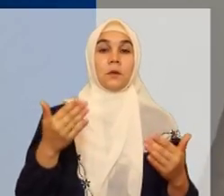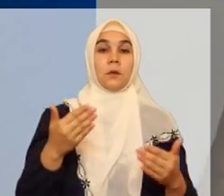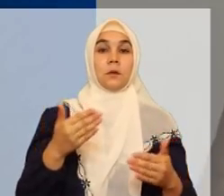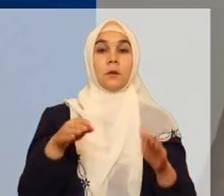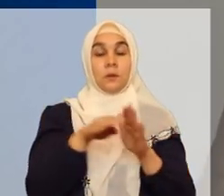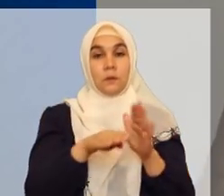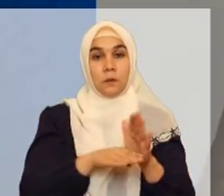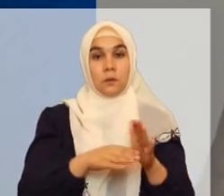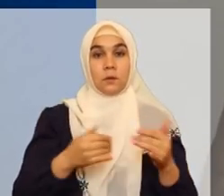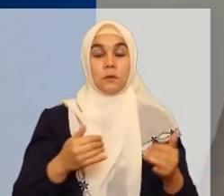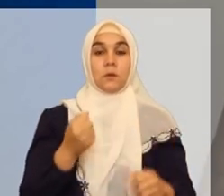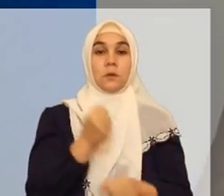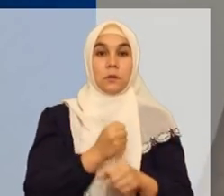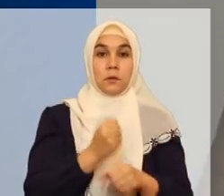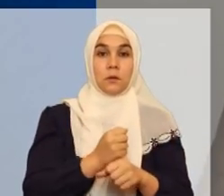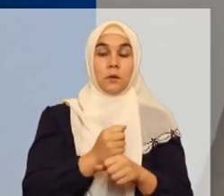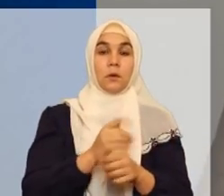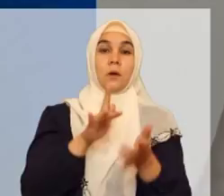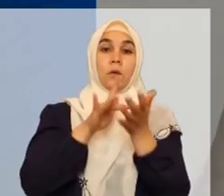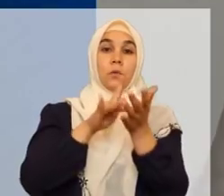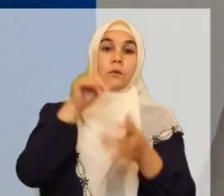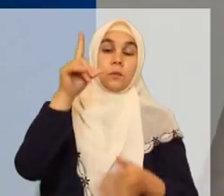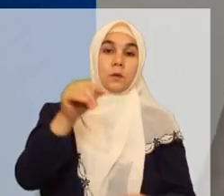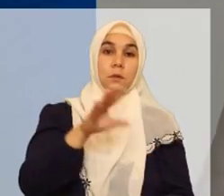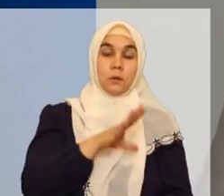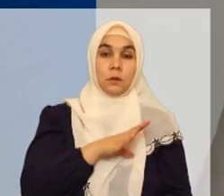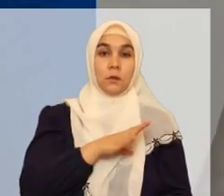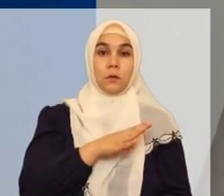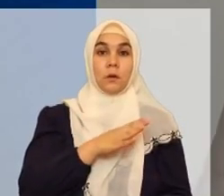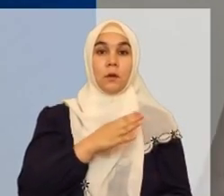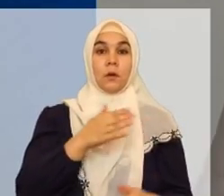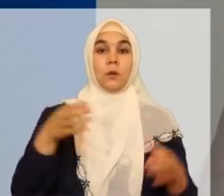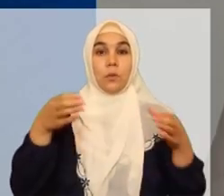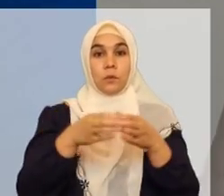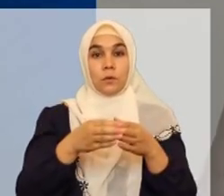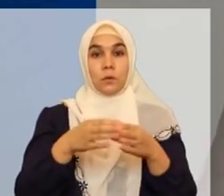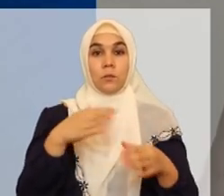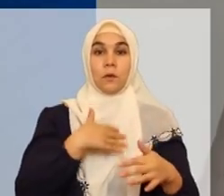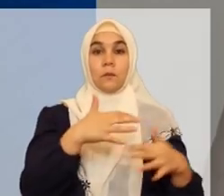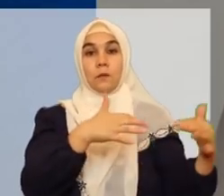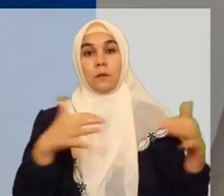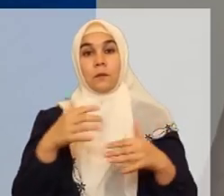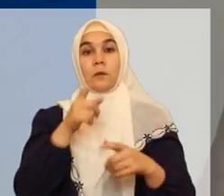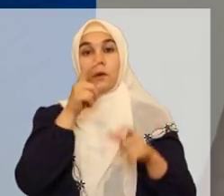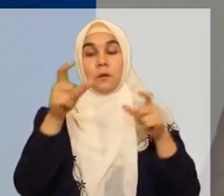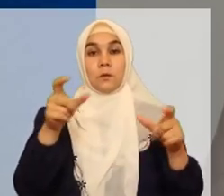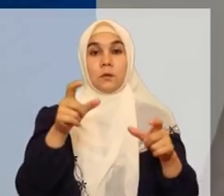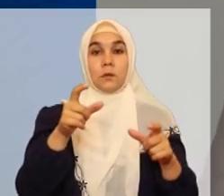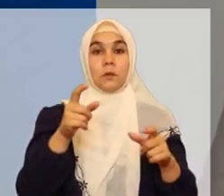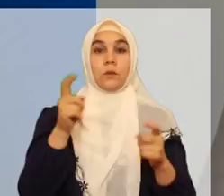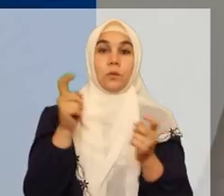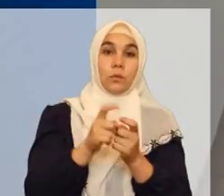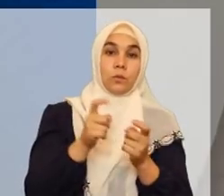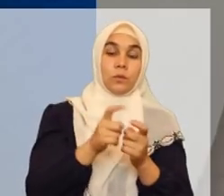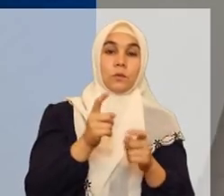tayyorgarlik ko'rishdan, safar qilishdan, to'plamagandan keyin joy talashishmidi, baqir chaqirmi,